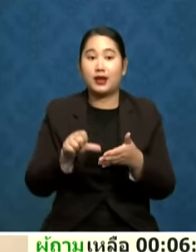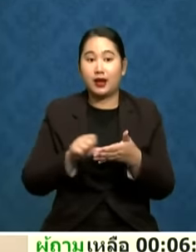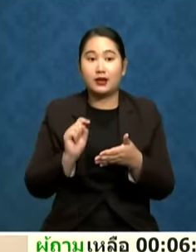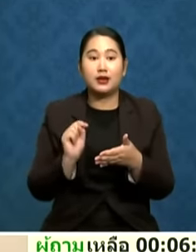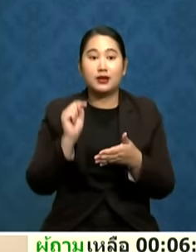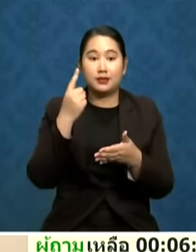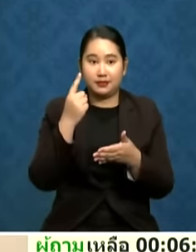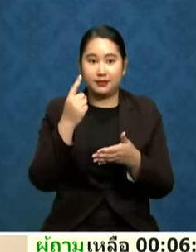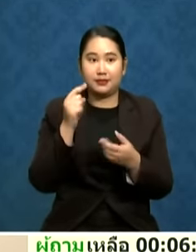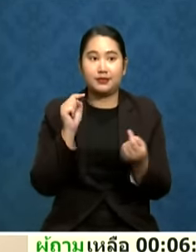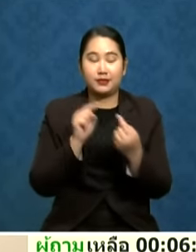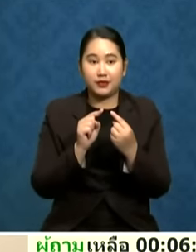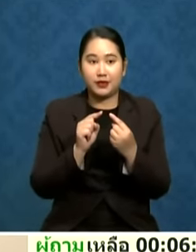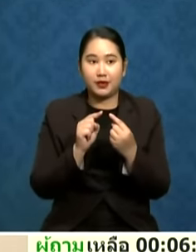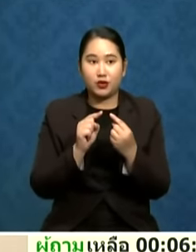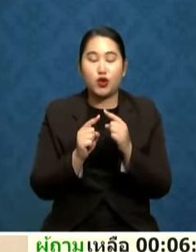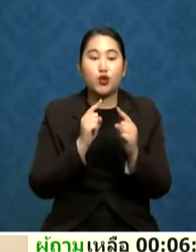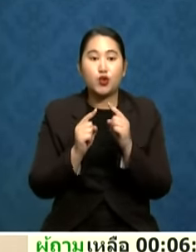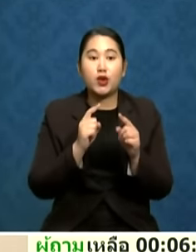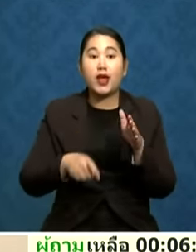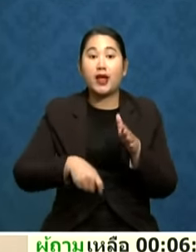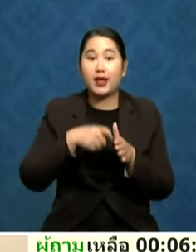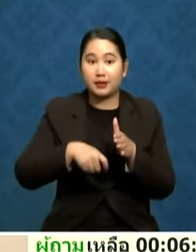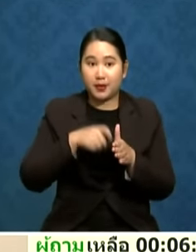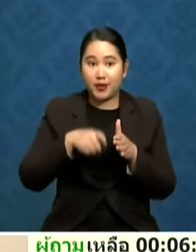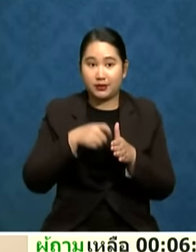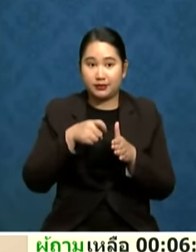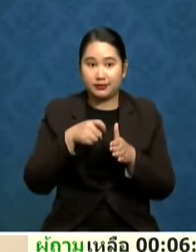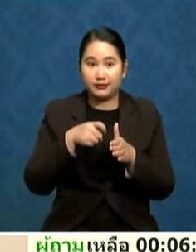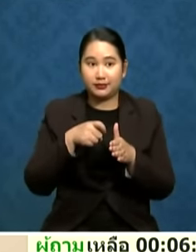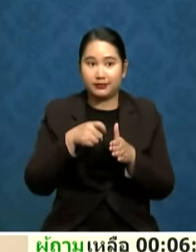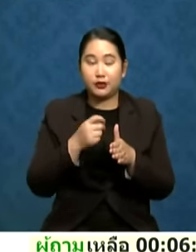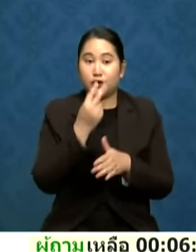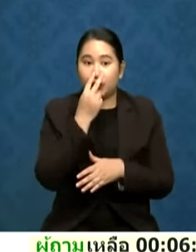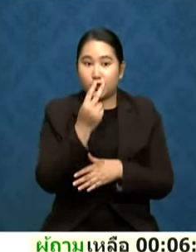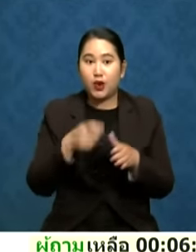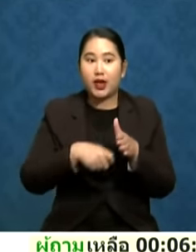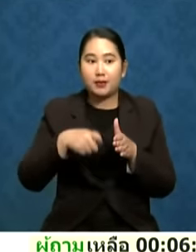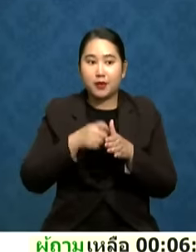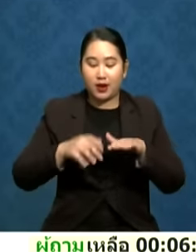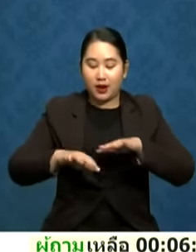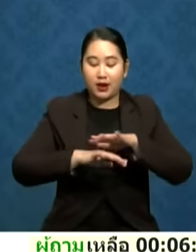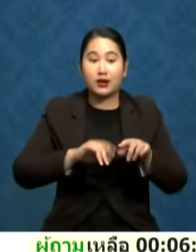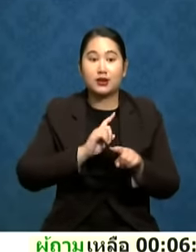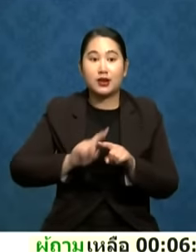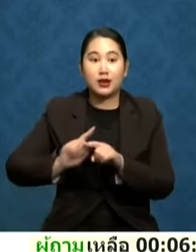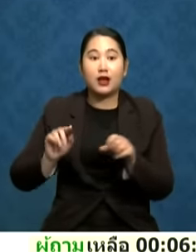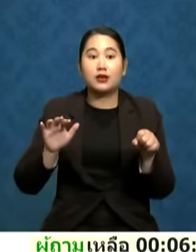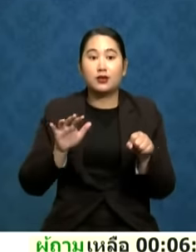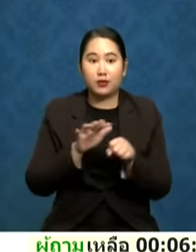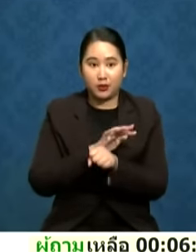จากการพยายามใช้เหตุผลและกระดูเรื่องต่ ๆ ที่เกิดขึ้นอย่างให้ครบทุกปิติ